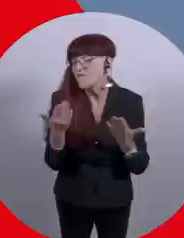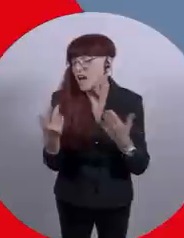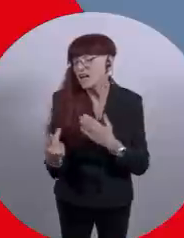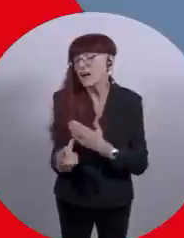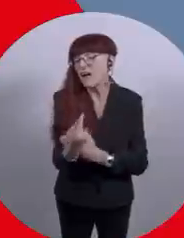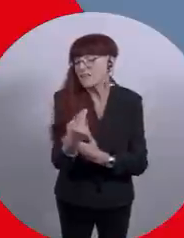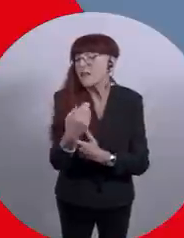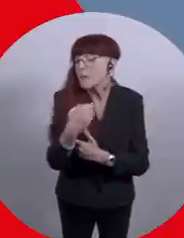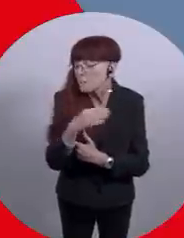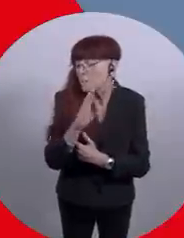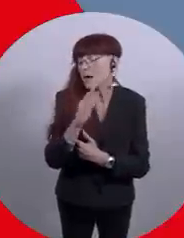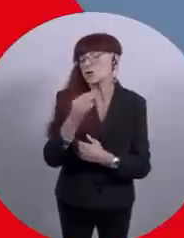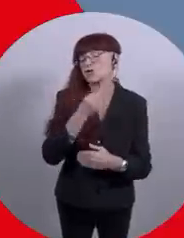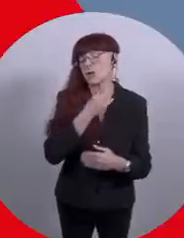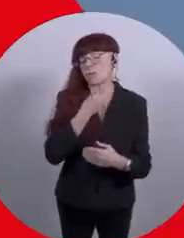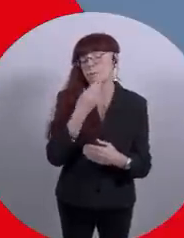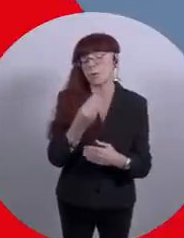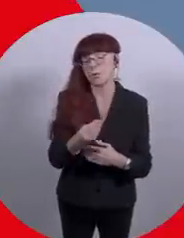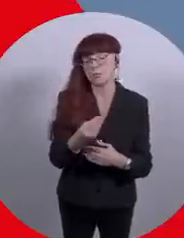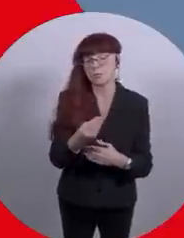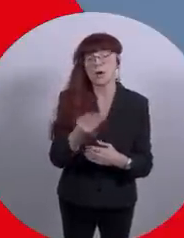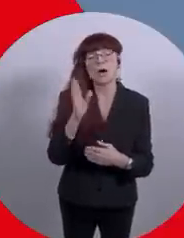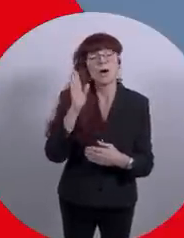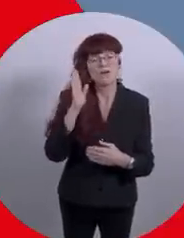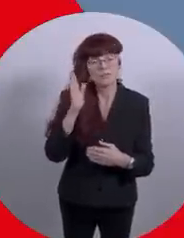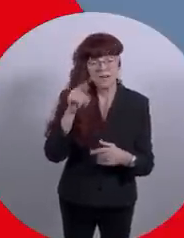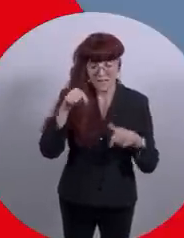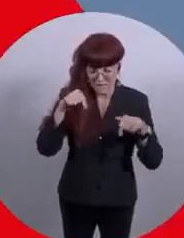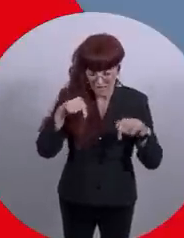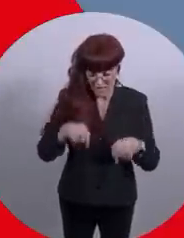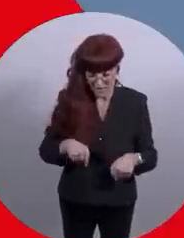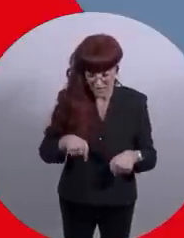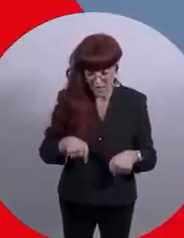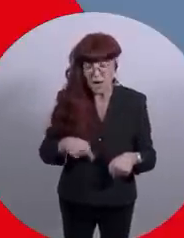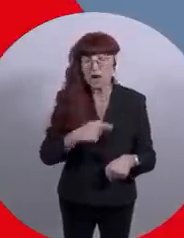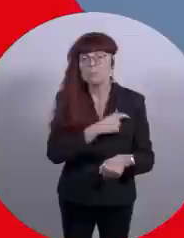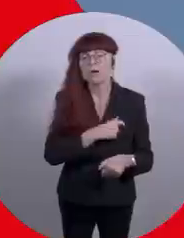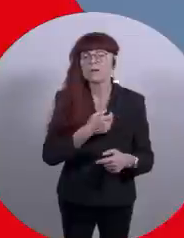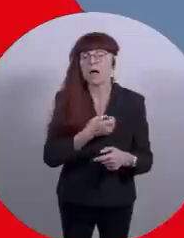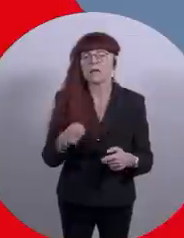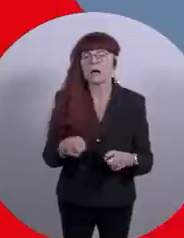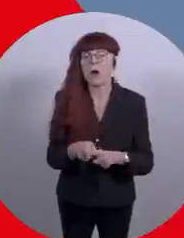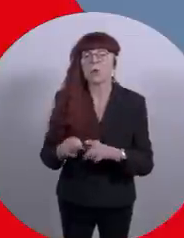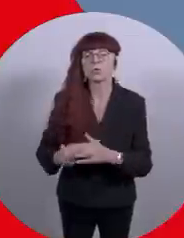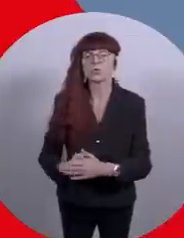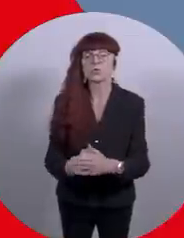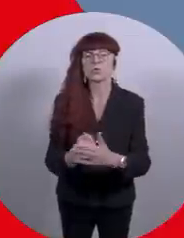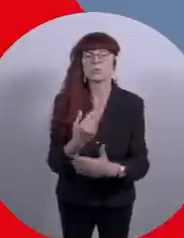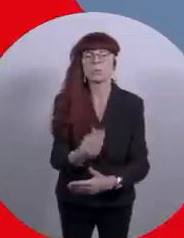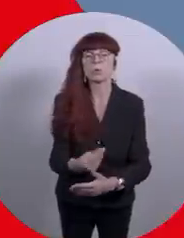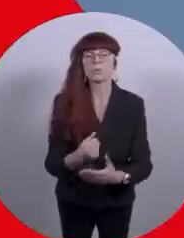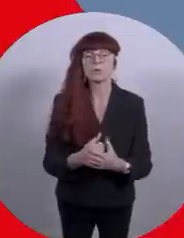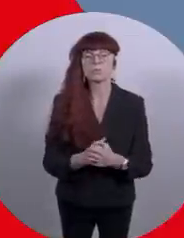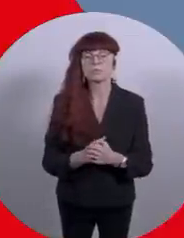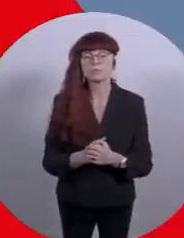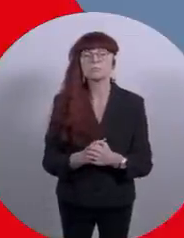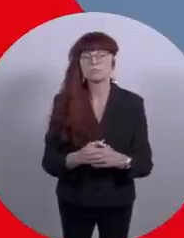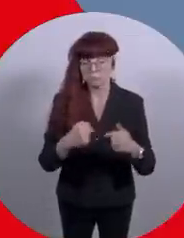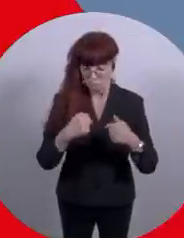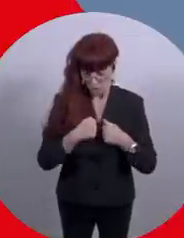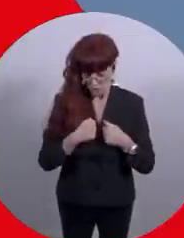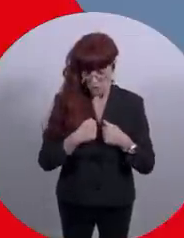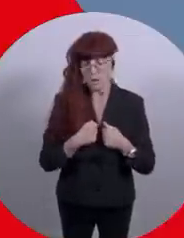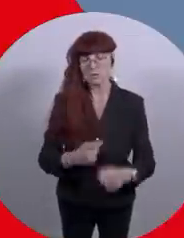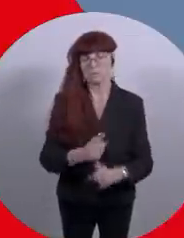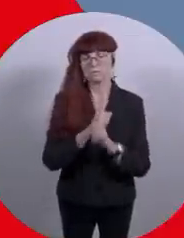erhält er hält diese Unterstützung auch am Parteitag auch ich stehe dazu